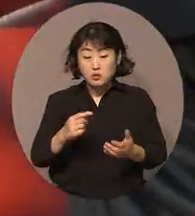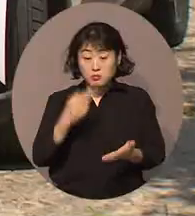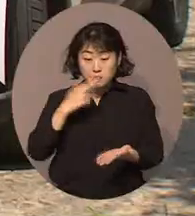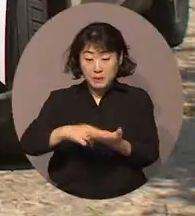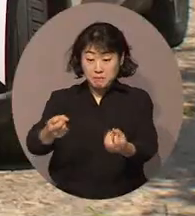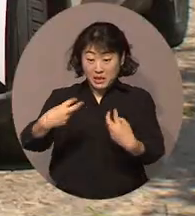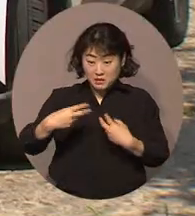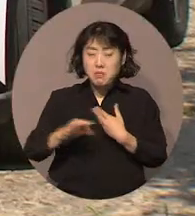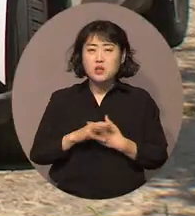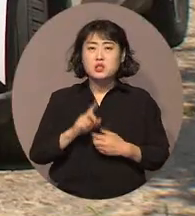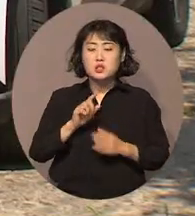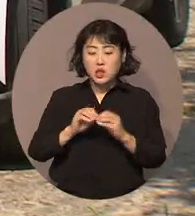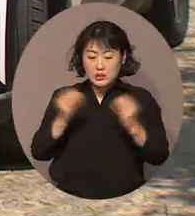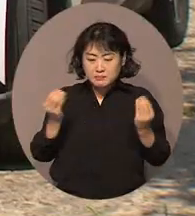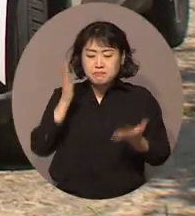신고해달라고 당부했습니다